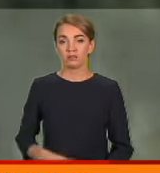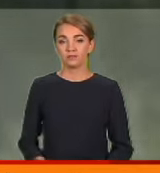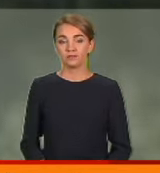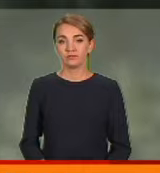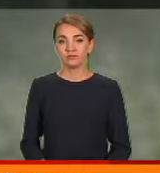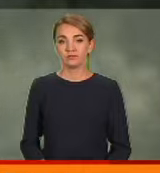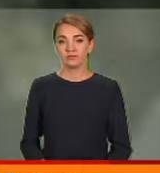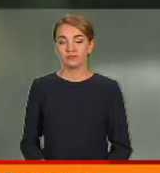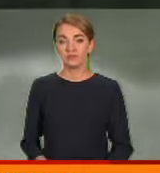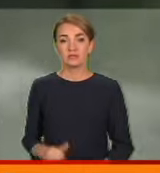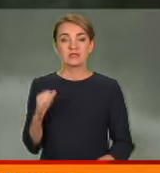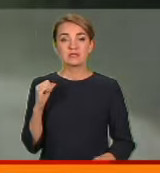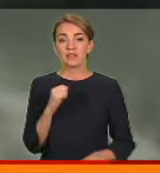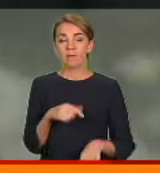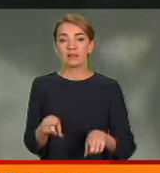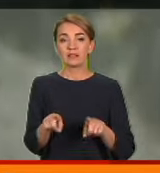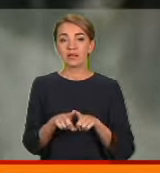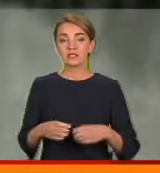Ну, саме такий страх, що